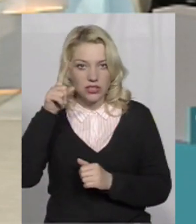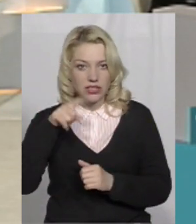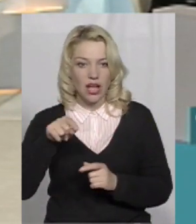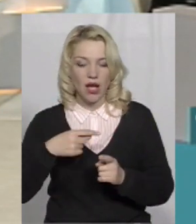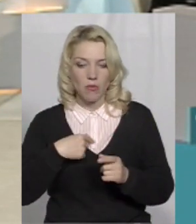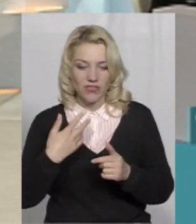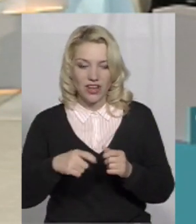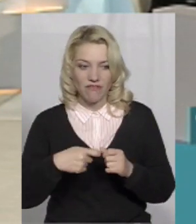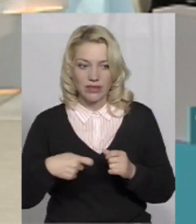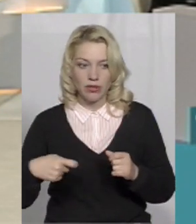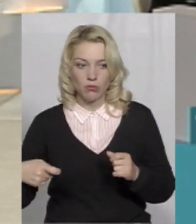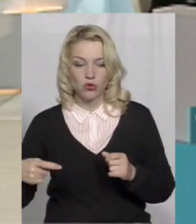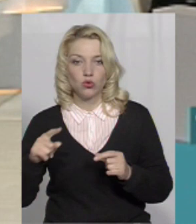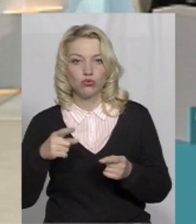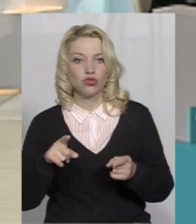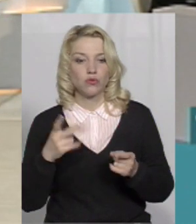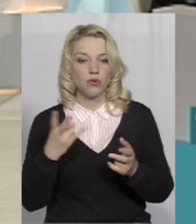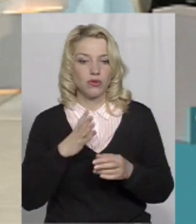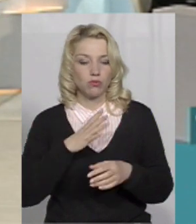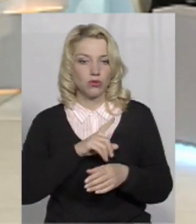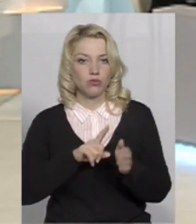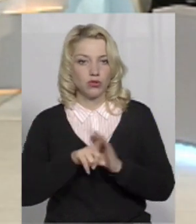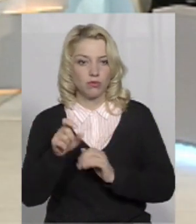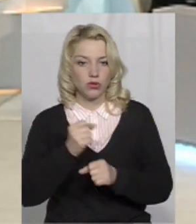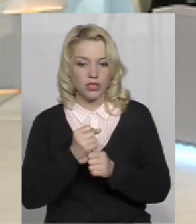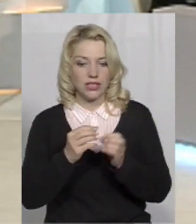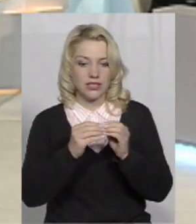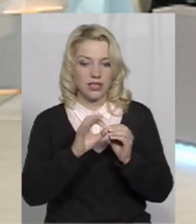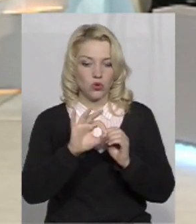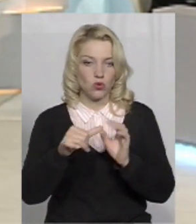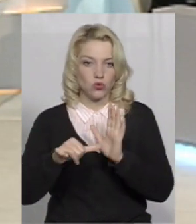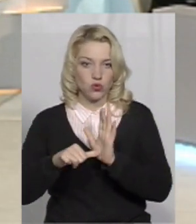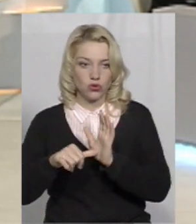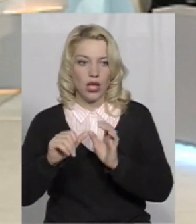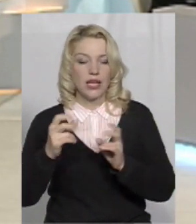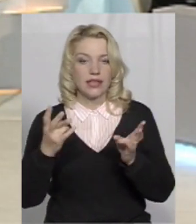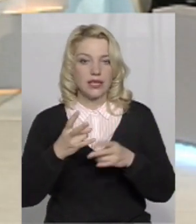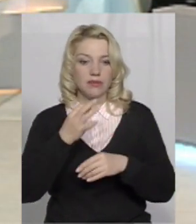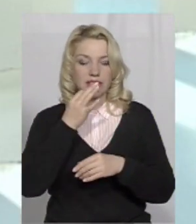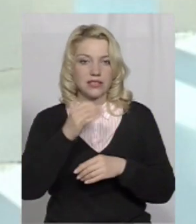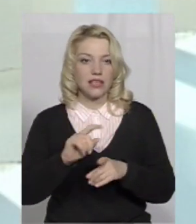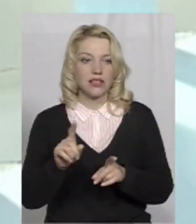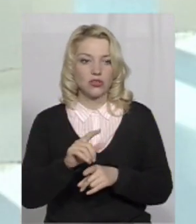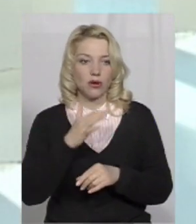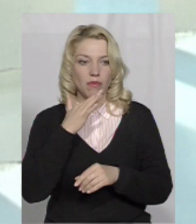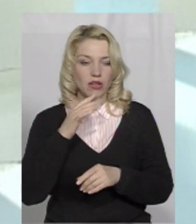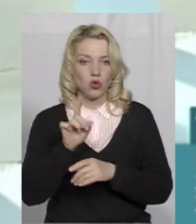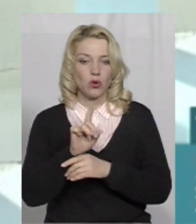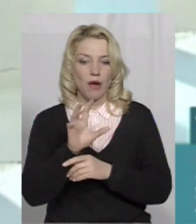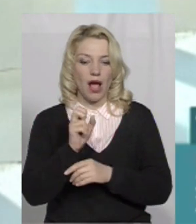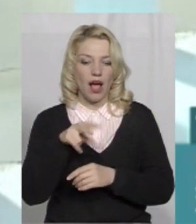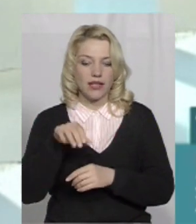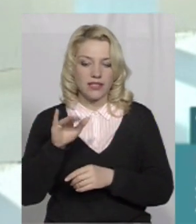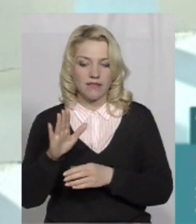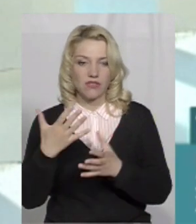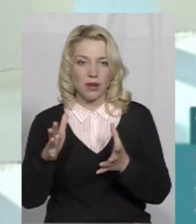його відтерміновували, бо він мав набути чинності 10.06. Тут слід сказати, що дуже багато нормативних актів